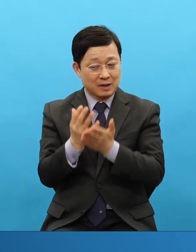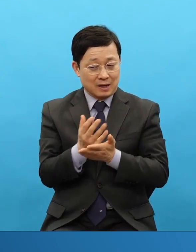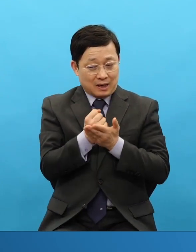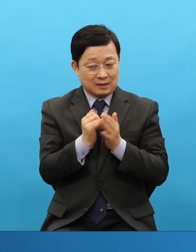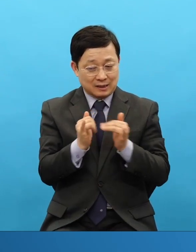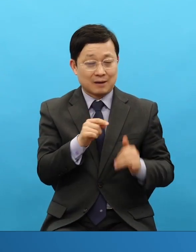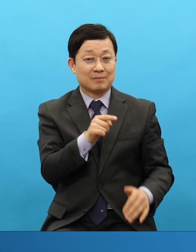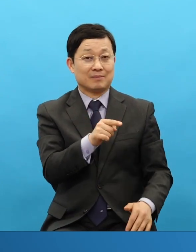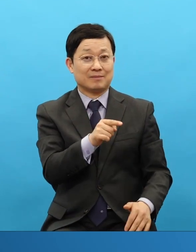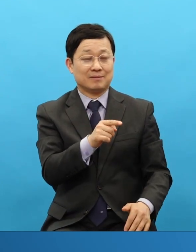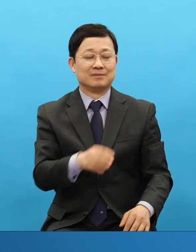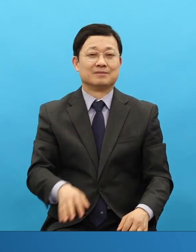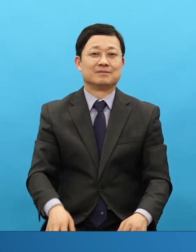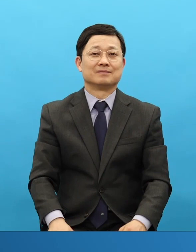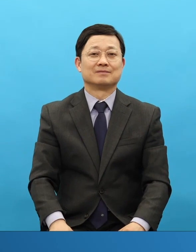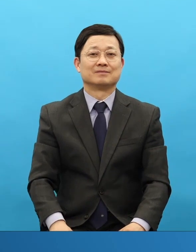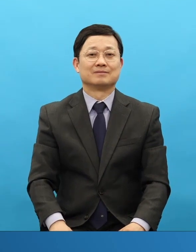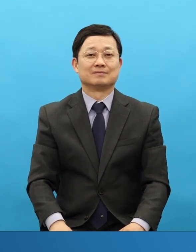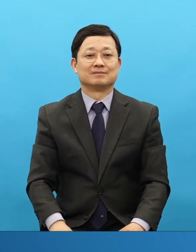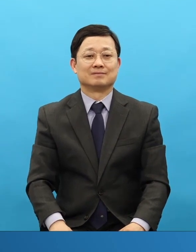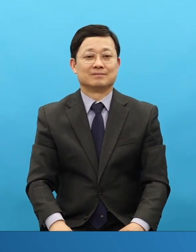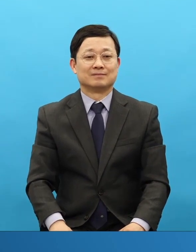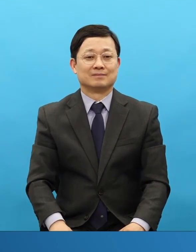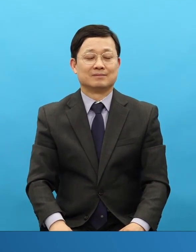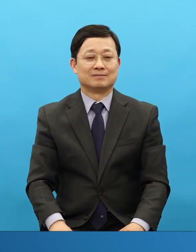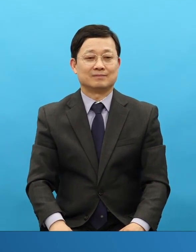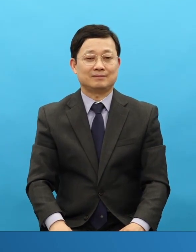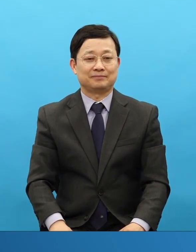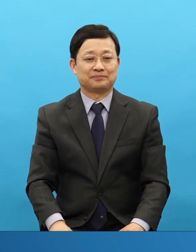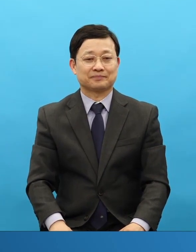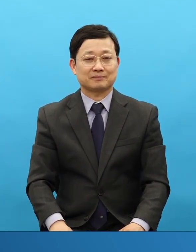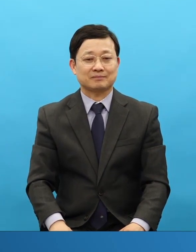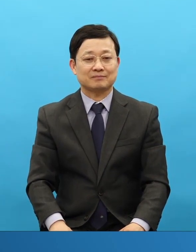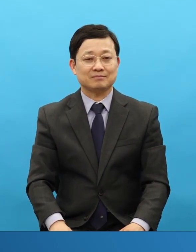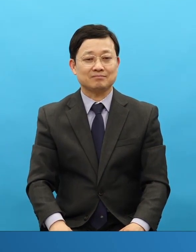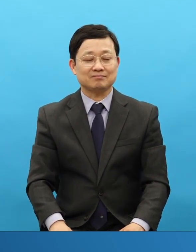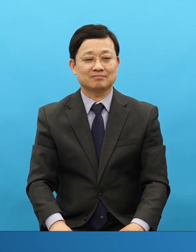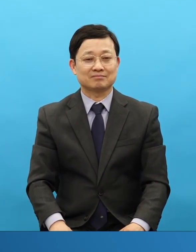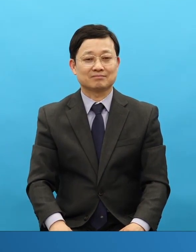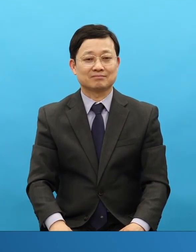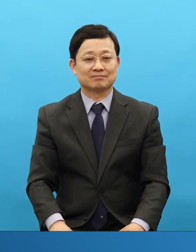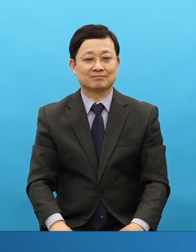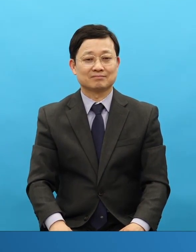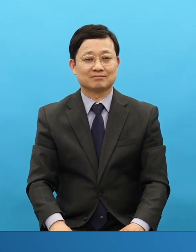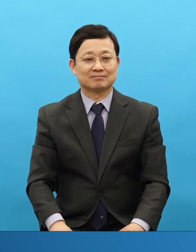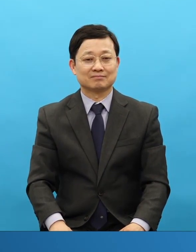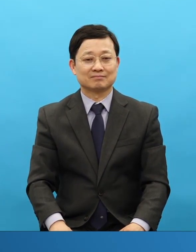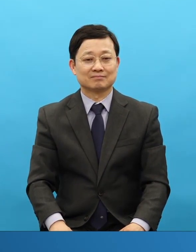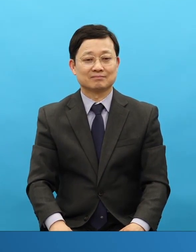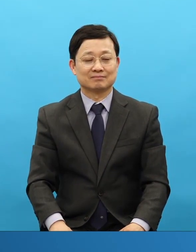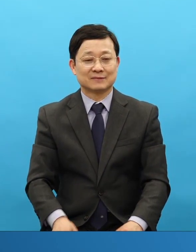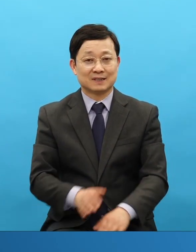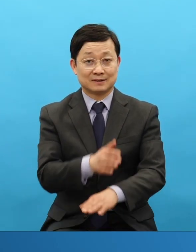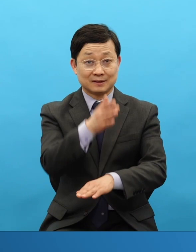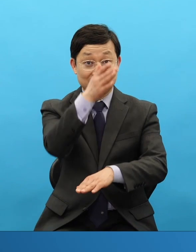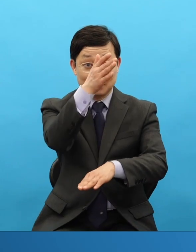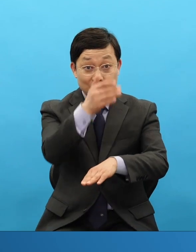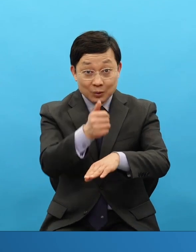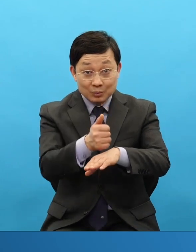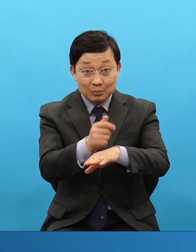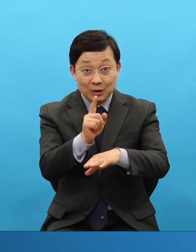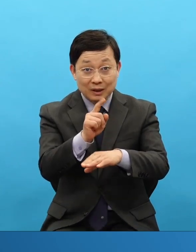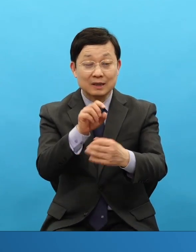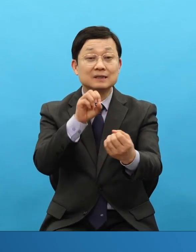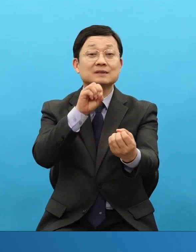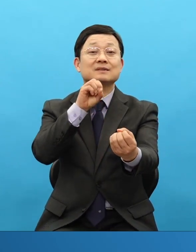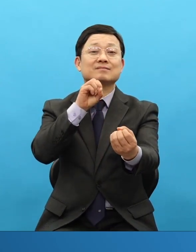long ages past. 자, 우리가 지금 응답받는 결론을 가지고 있어야 돼요. We must have